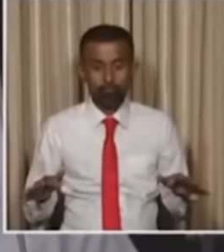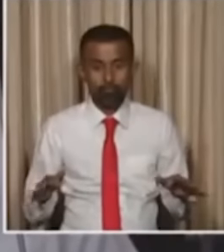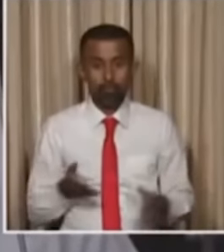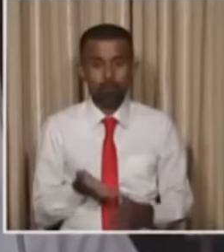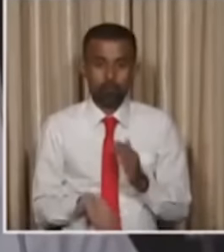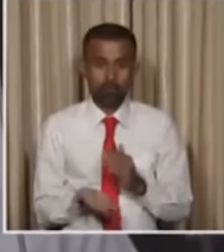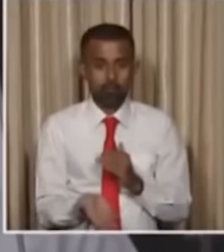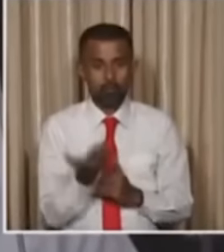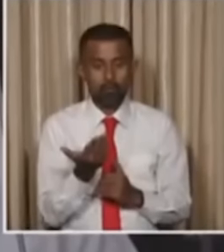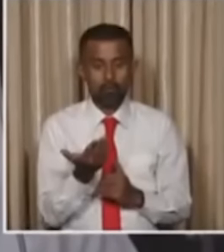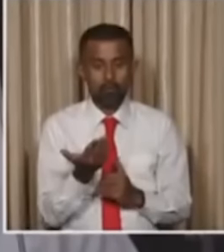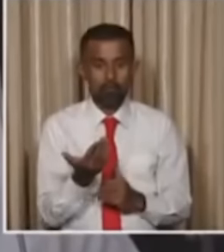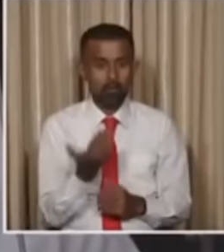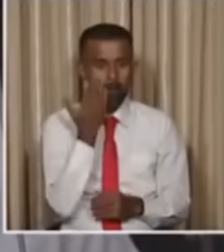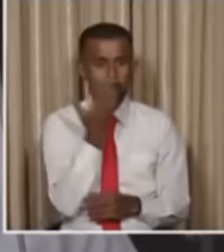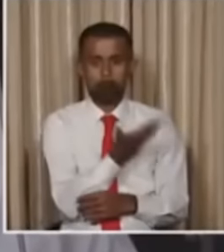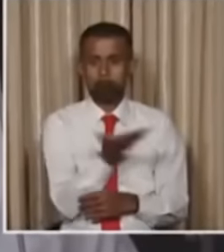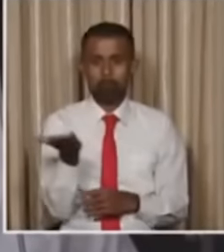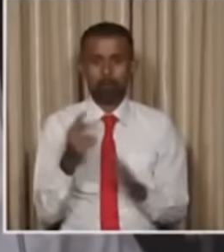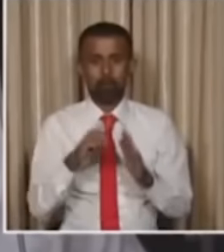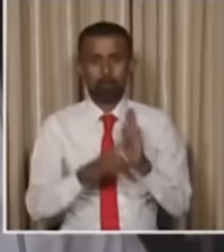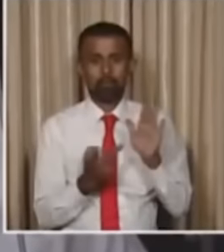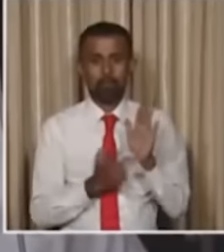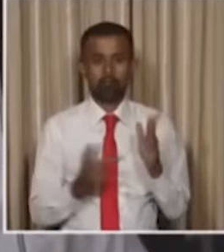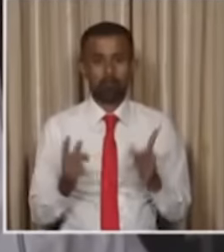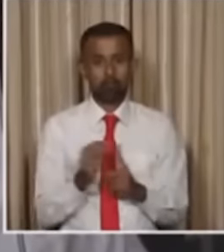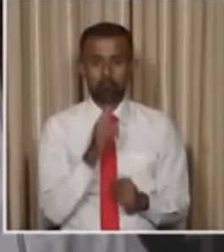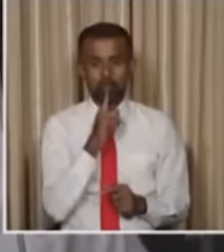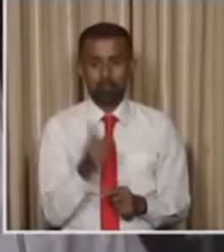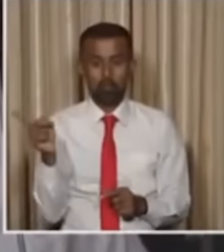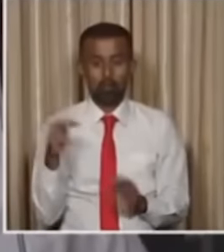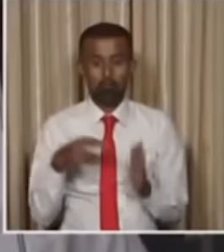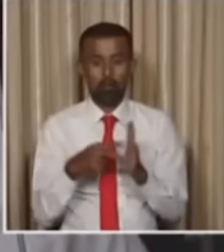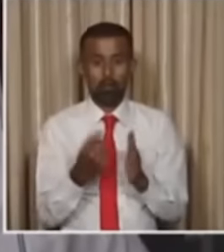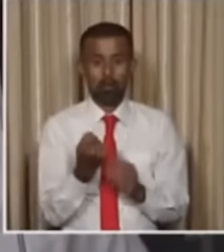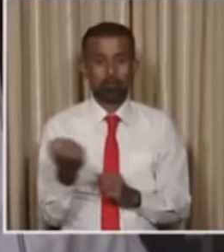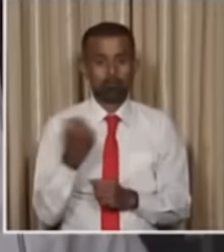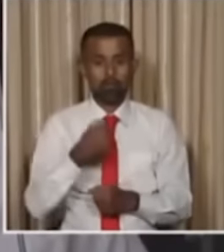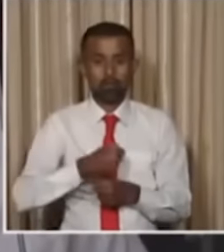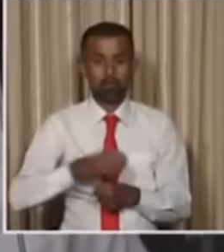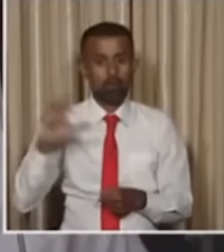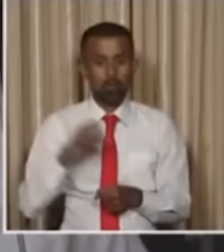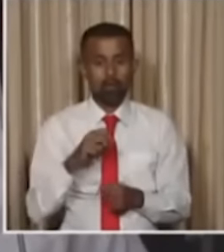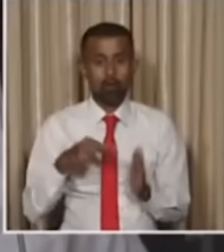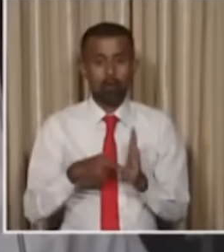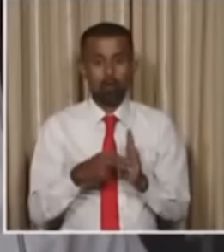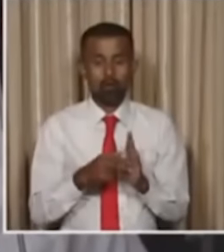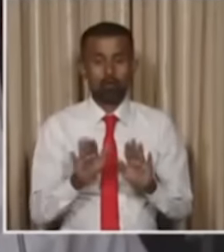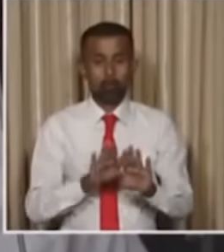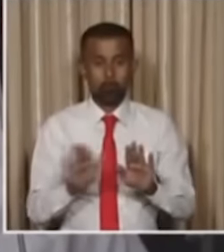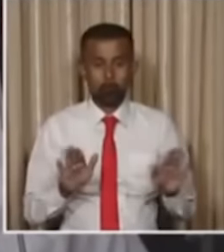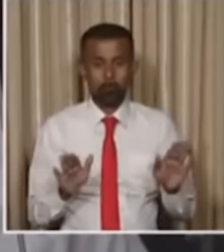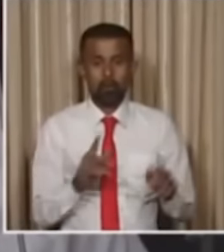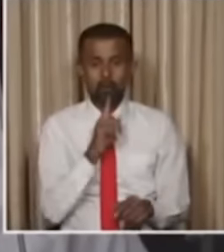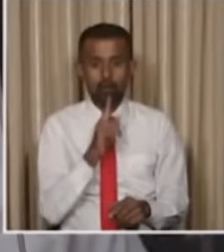යද්දී අපිට අද පේනවා ජනතා විමුක්ති පෙරමුණ කියනවනම් ඔවුන් ආර්ථිකයක් ගත්තා රජයක් ගත්තාම ආර්ථිකය කළමනාකරණය කරනවා